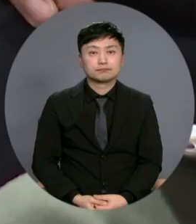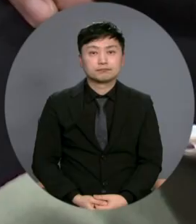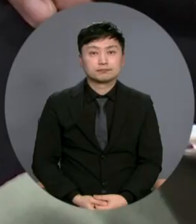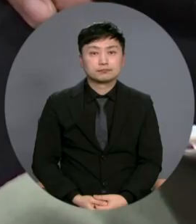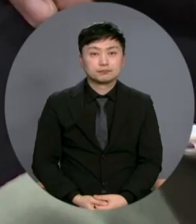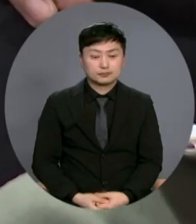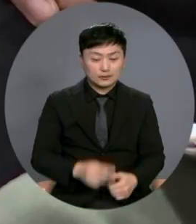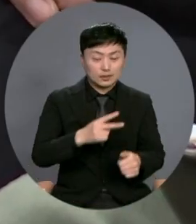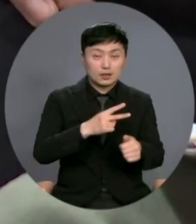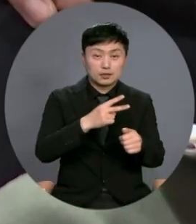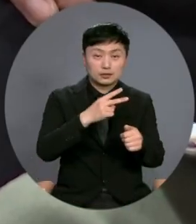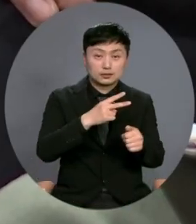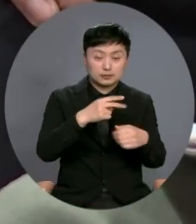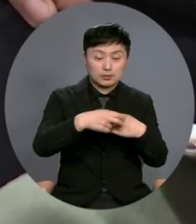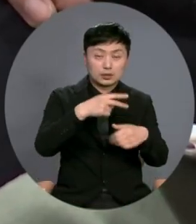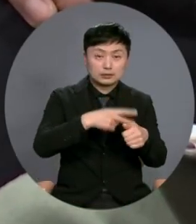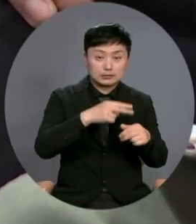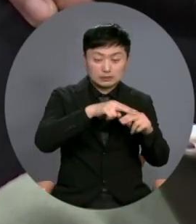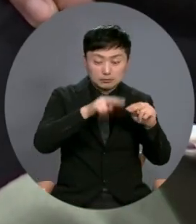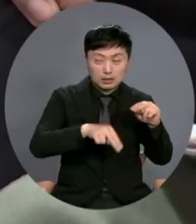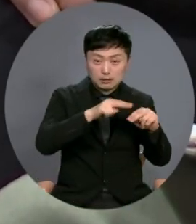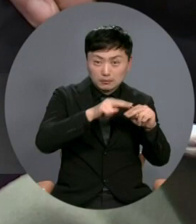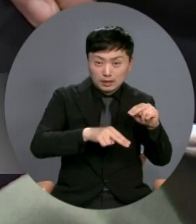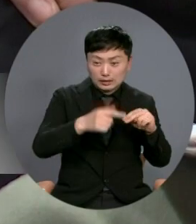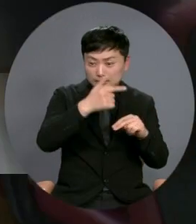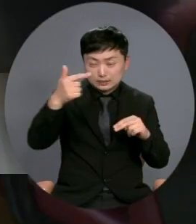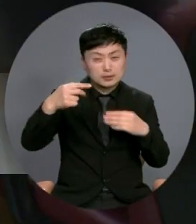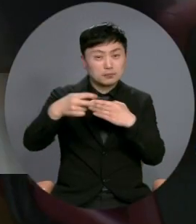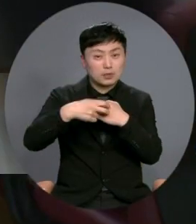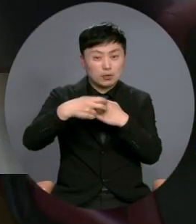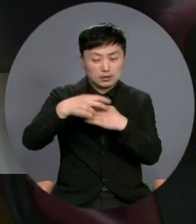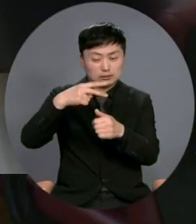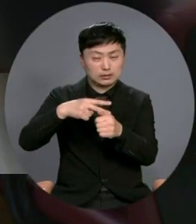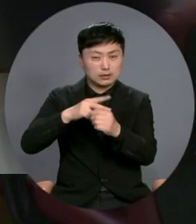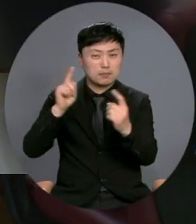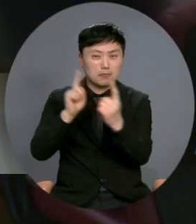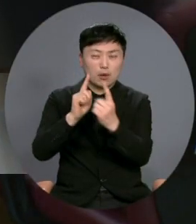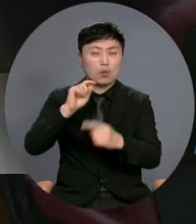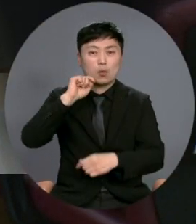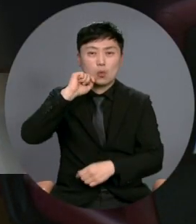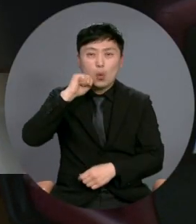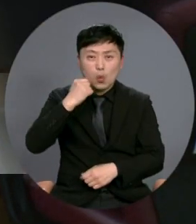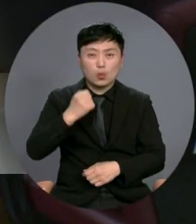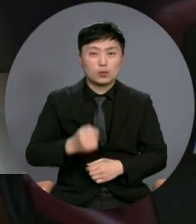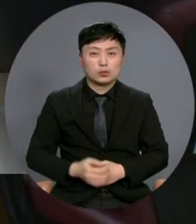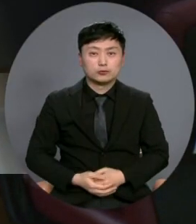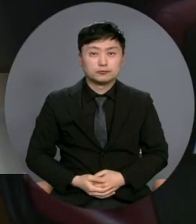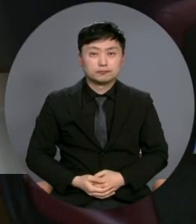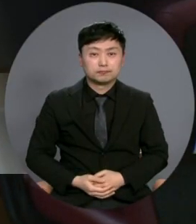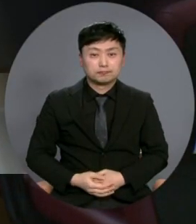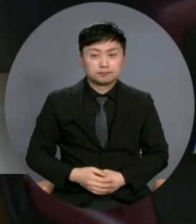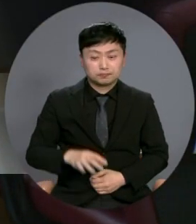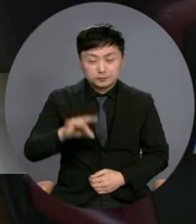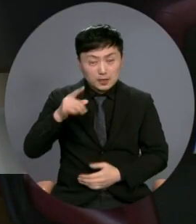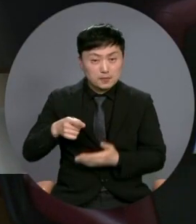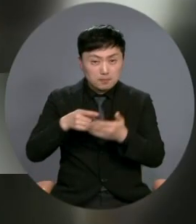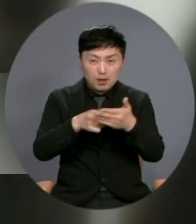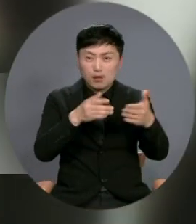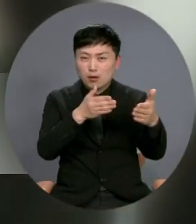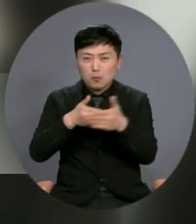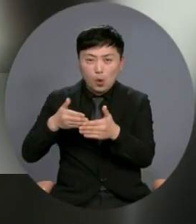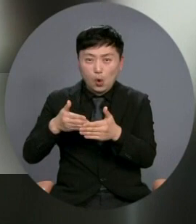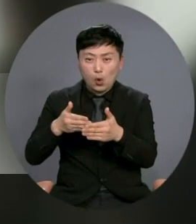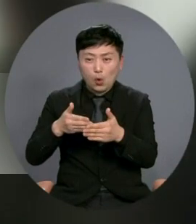전공의 사직서 제출 이후 상급 종합병원 진료는 하늘의 별 따기라는 말까지 나오고 있습니다. 초지는 접수조차 쉽지